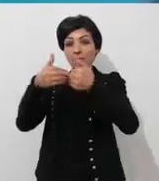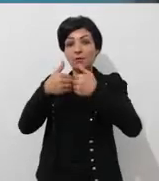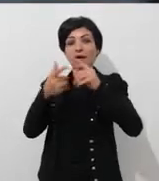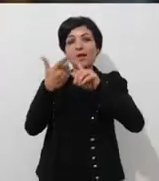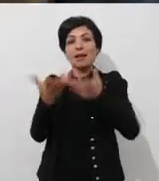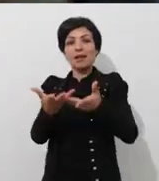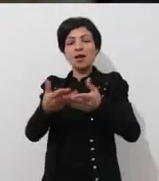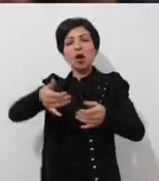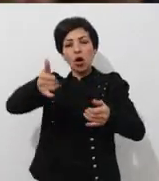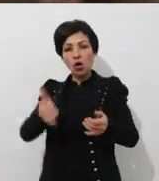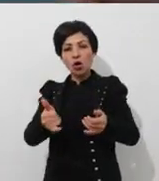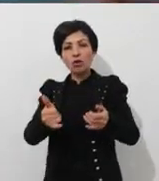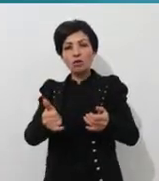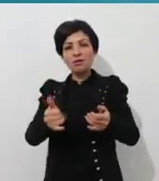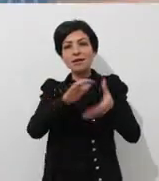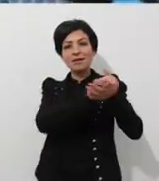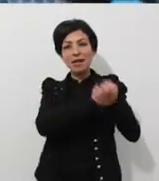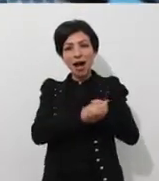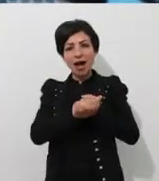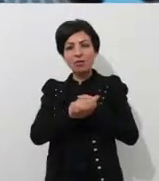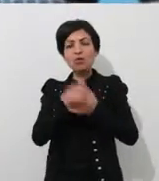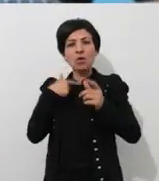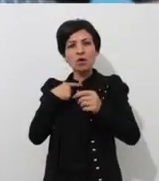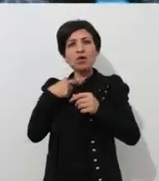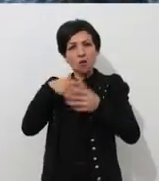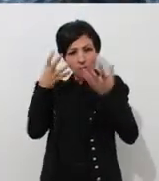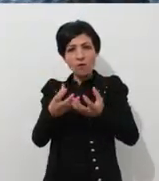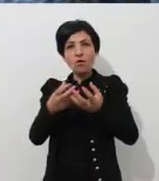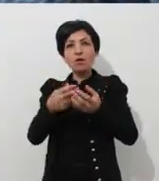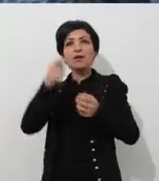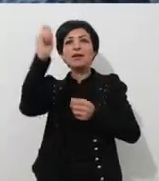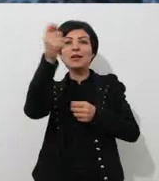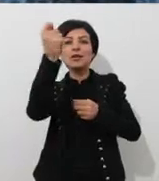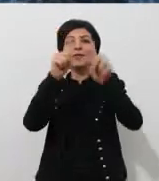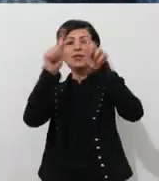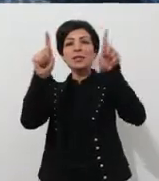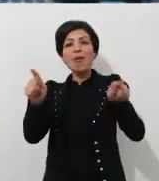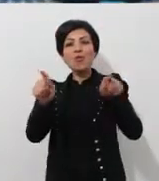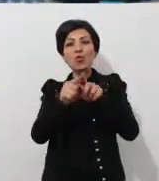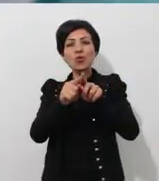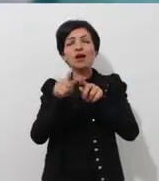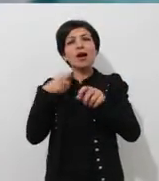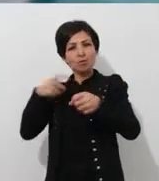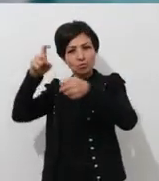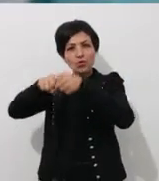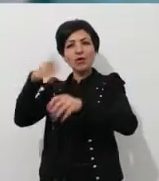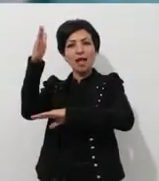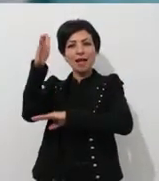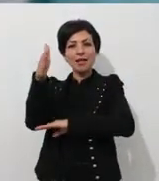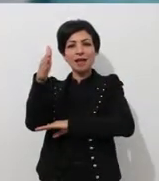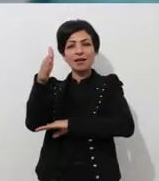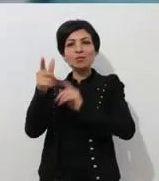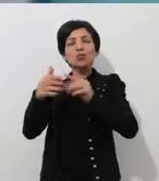تحية العلم. بشوية بشوية ولا يحرك يديه، ولا يرفع صبعه، ولا يشد التباشير، ولا